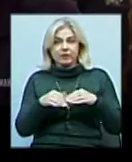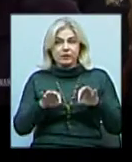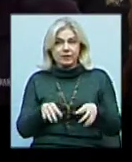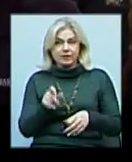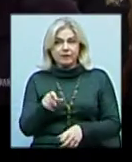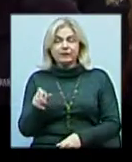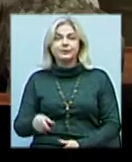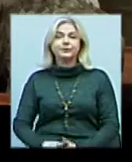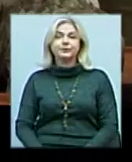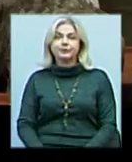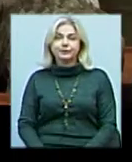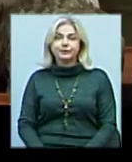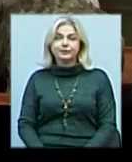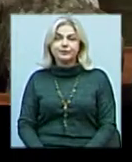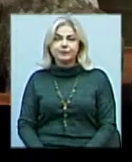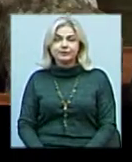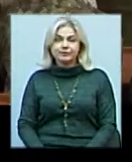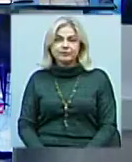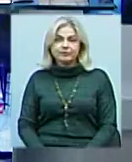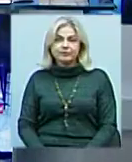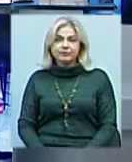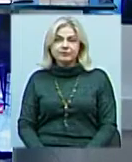Міщенко, Артем Білібов, телевізійні новини Миколаївщини.